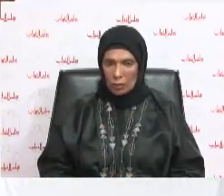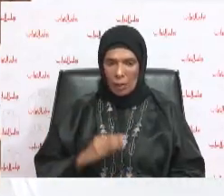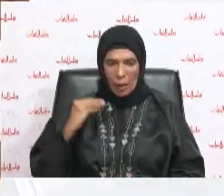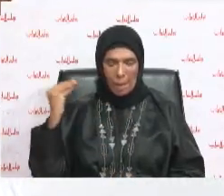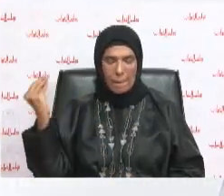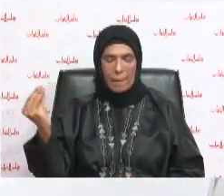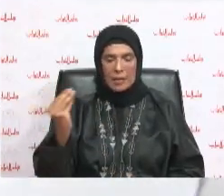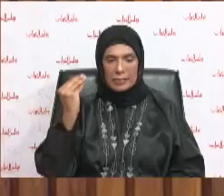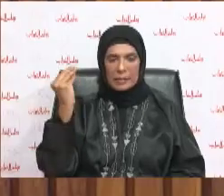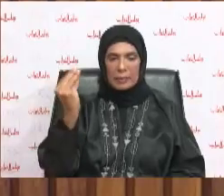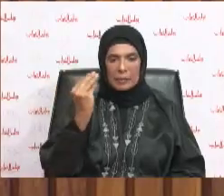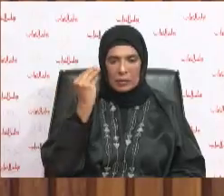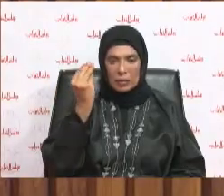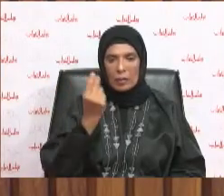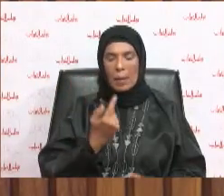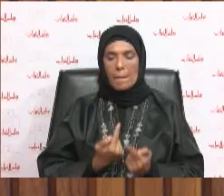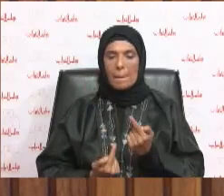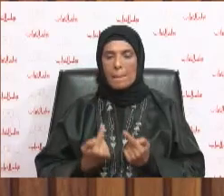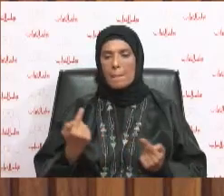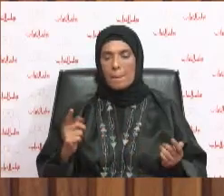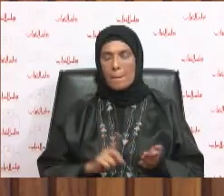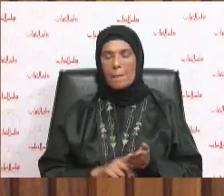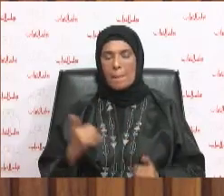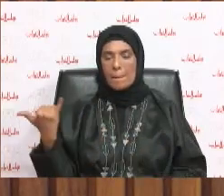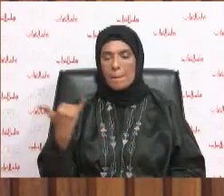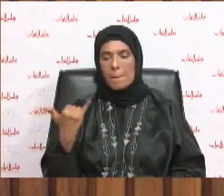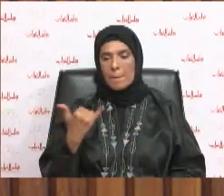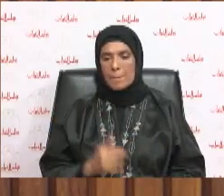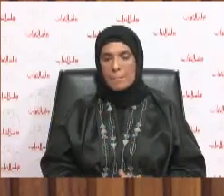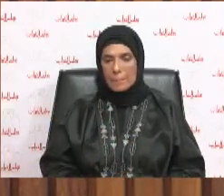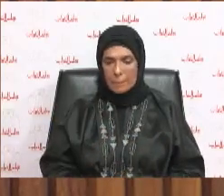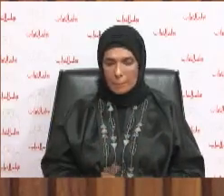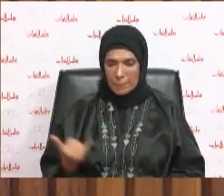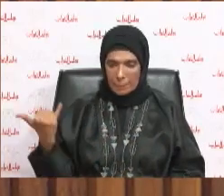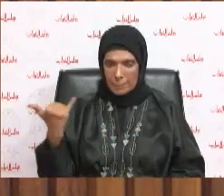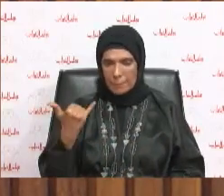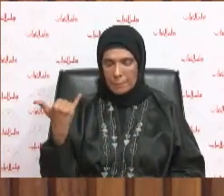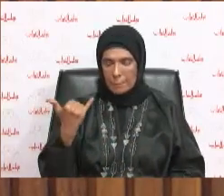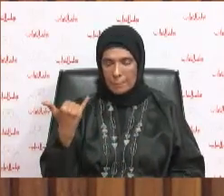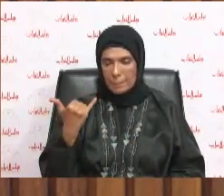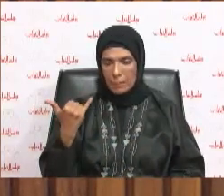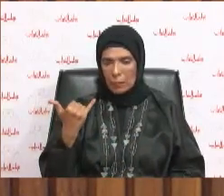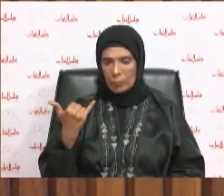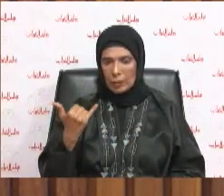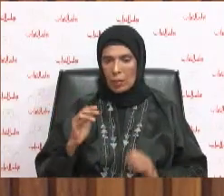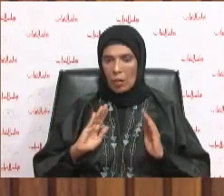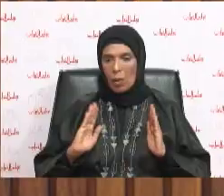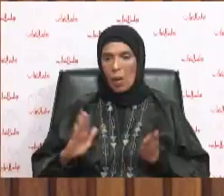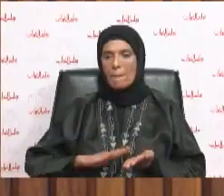أيضا يعني القطاع الزراعي يجب أن يهتم في الجوانب الأخرى. لما أنت تهتم في المساحات